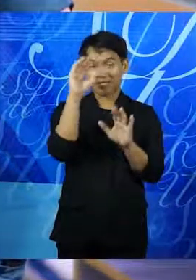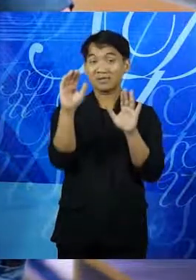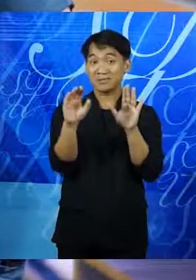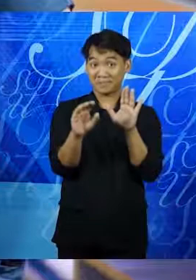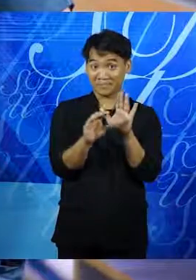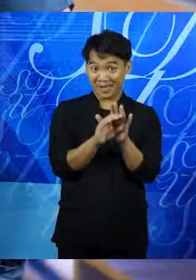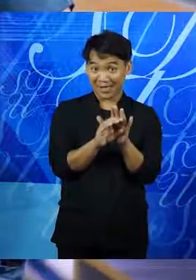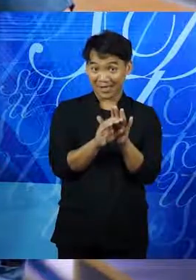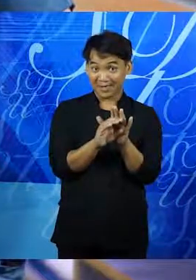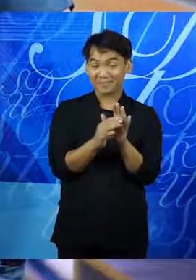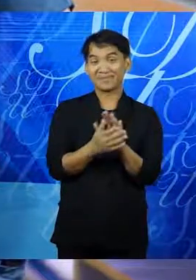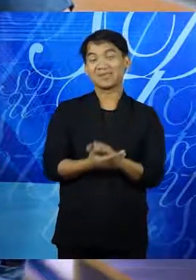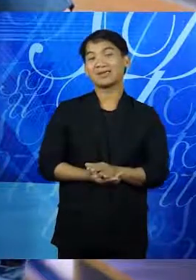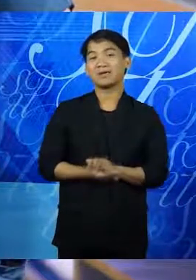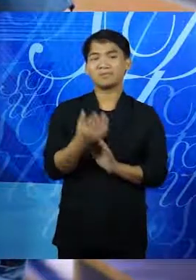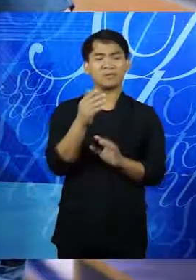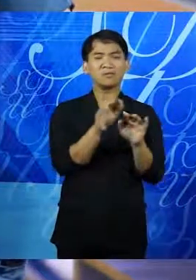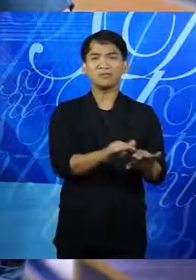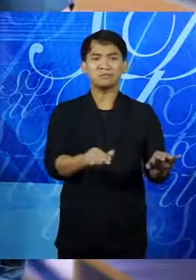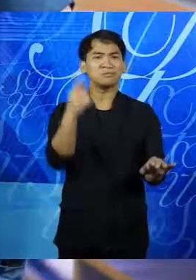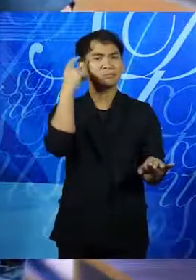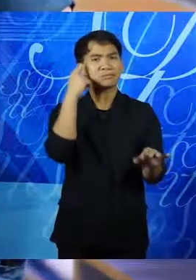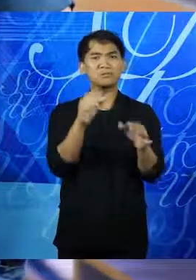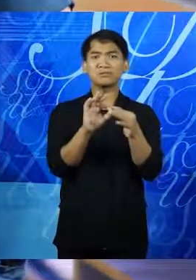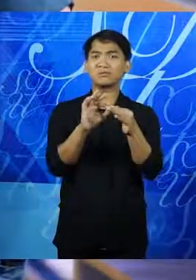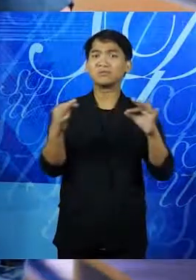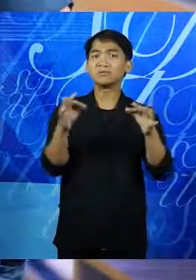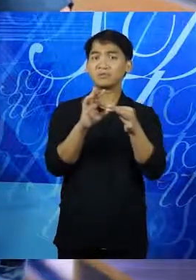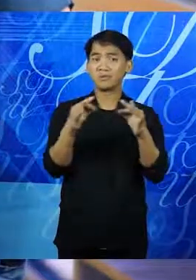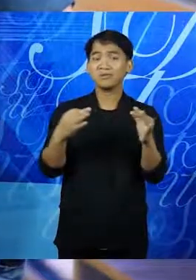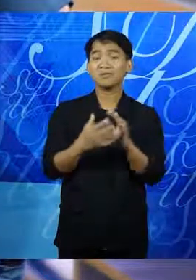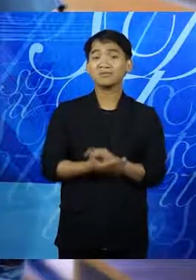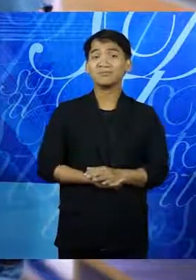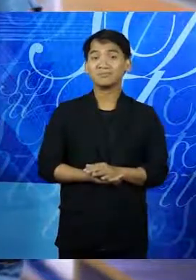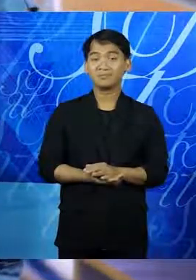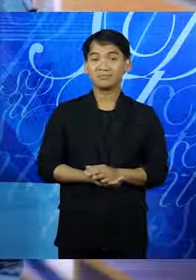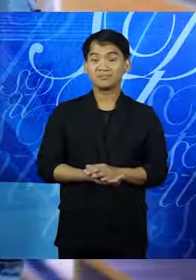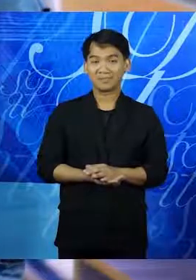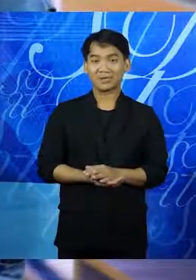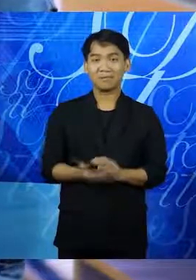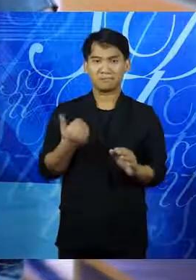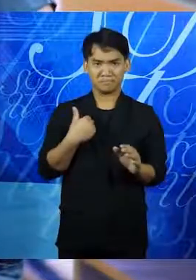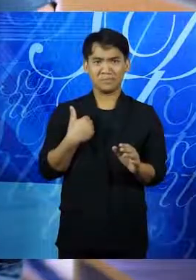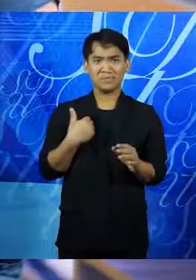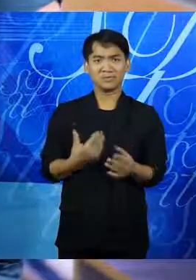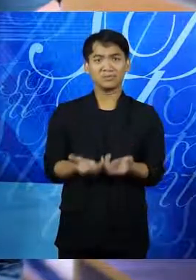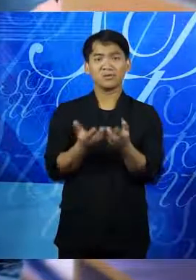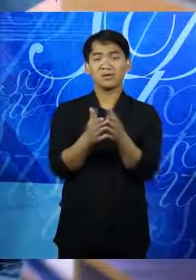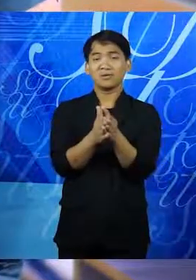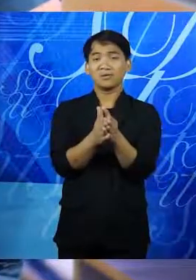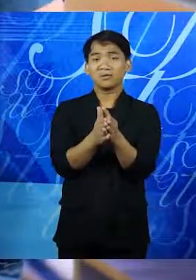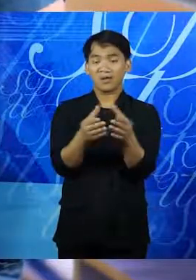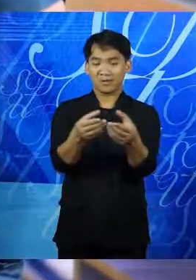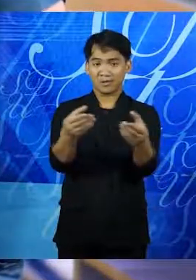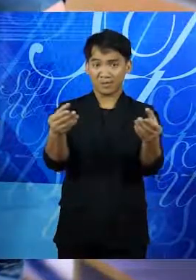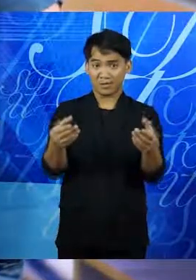าพนี้จะเริ่มต้นเป็นการสร้างประโยคขั้นตอนนี้เนี่ยนะคะจะมีอุปกรณ์ก็คือเขาเรีย